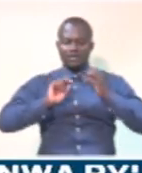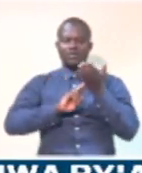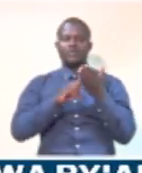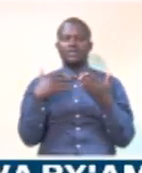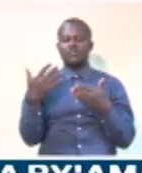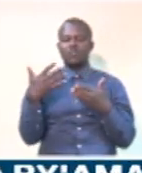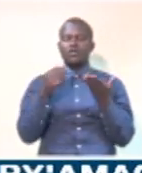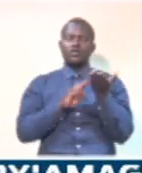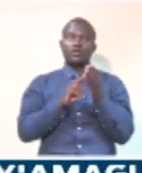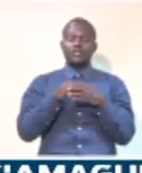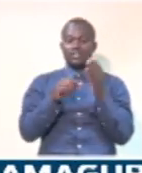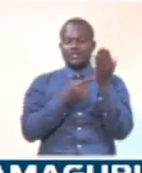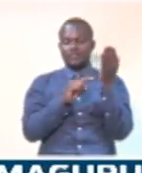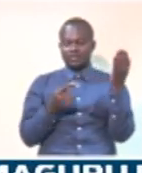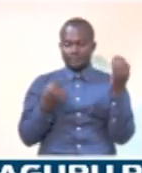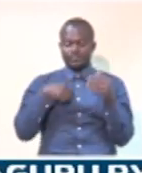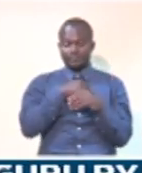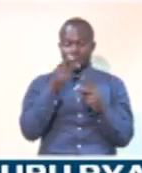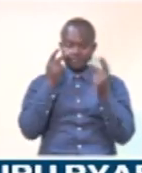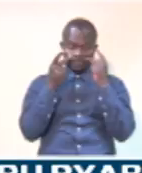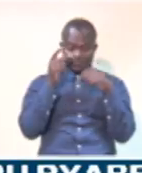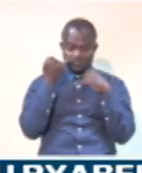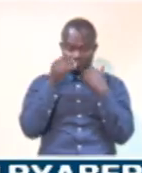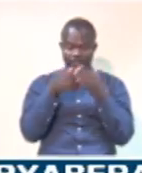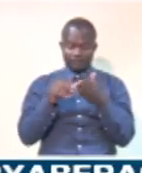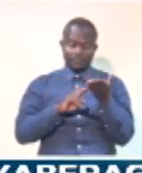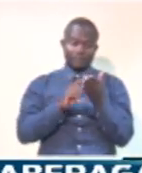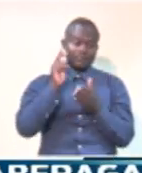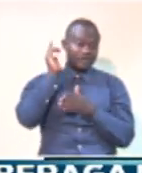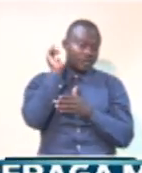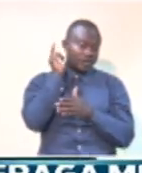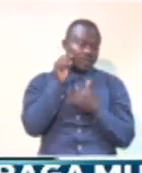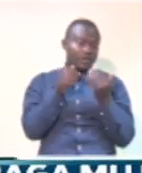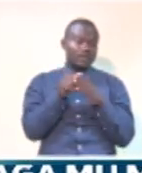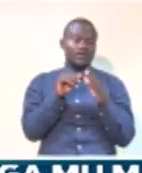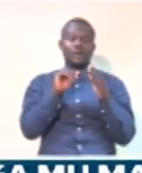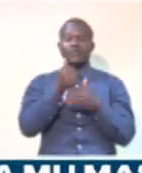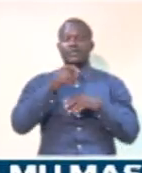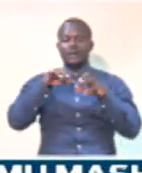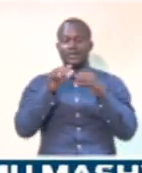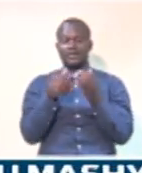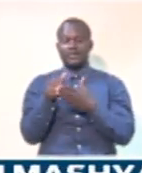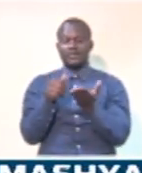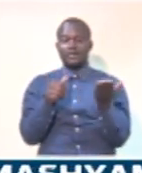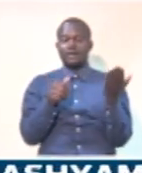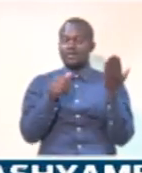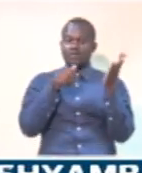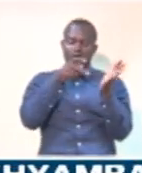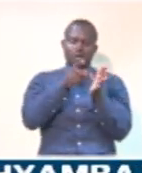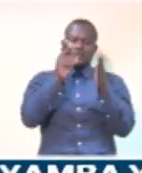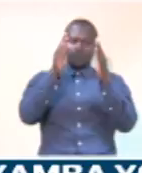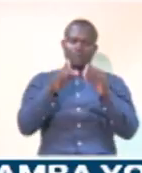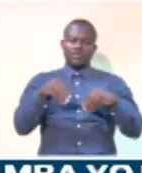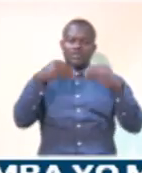bakoresha ikoranabuhanga. Nkumva rero icyo gihe umuntu akoresheje yaba ari kuri telefone cyangwa se kuri computer umuguzi